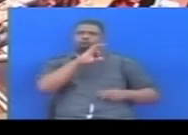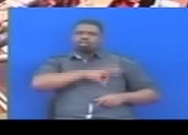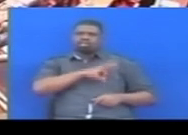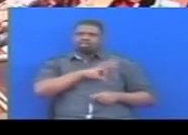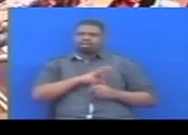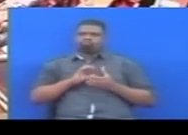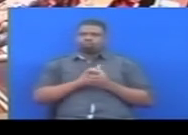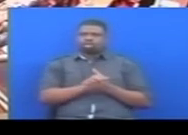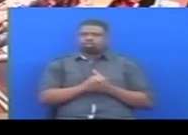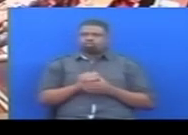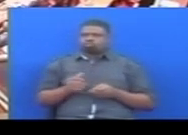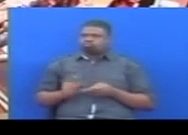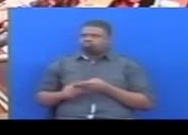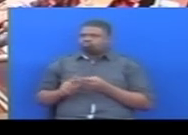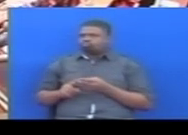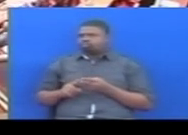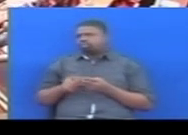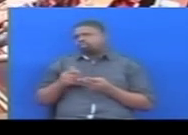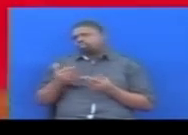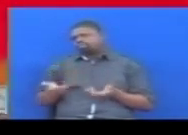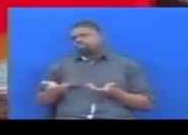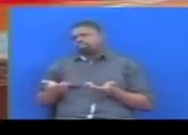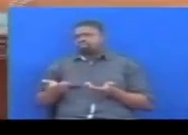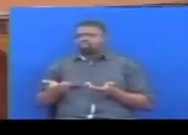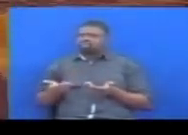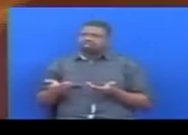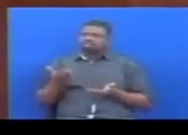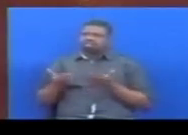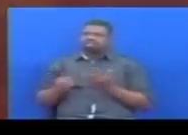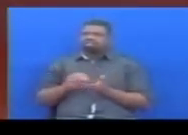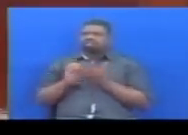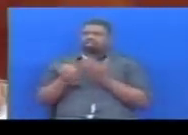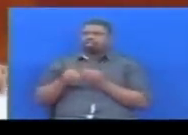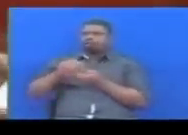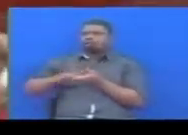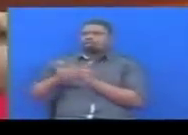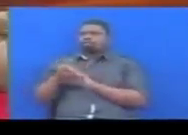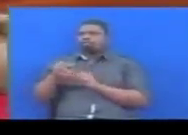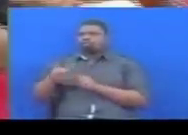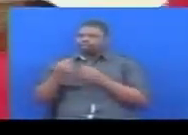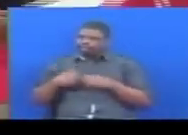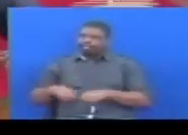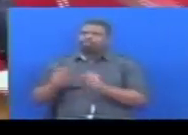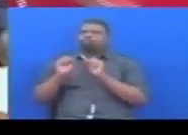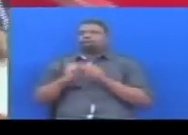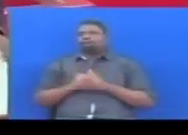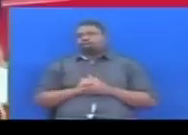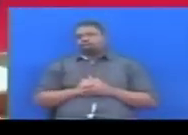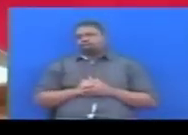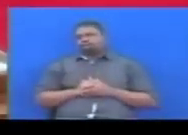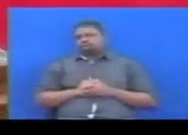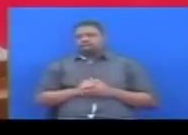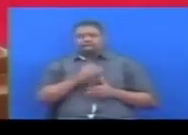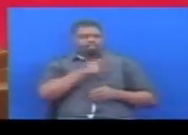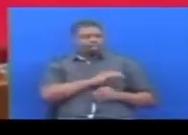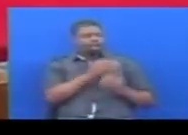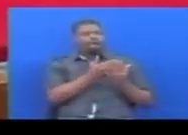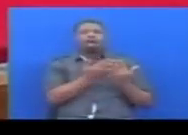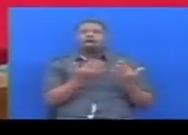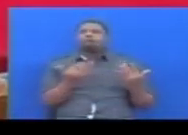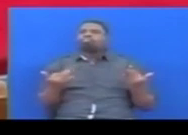ziwe 21% kwa upande wa Zanzibar. Je, ni kwa kiasi gani makubaliano hayo yametekelezwa hadi sasa, na je, ajira ngapi zimepatikana